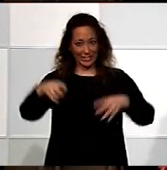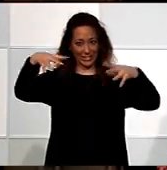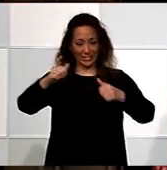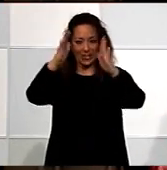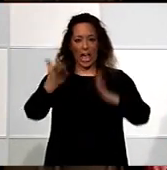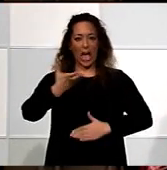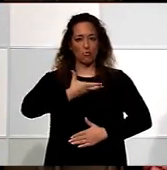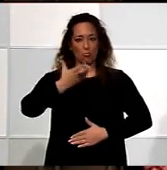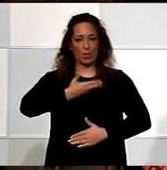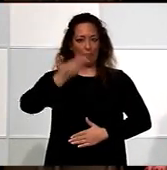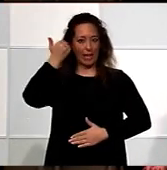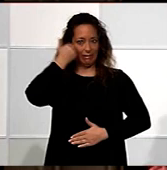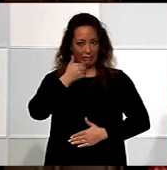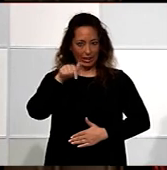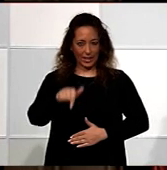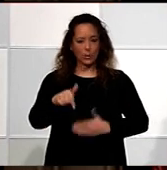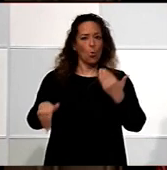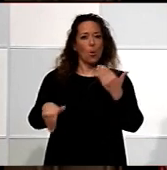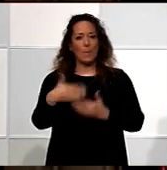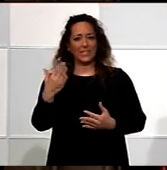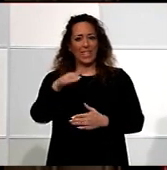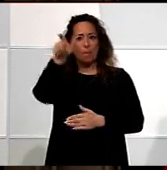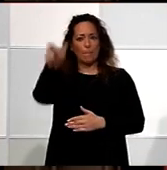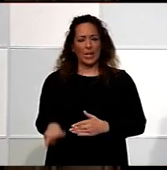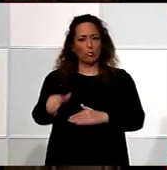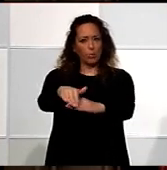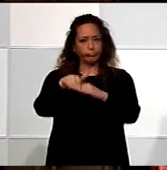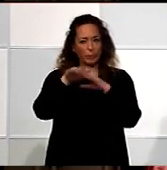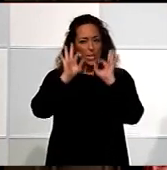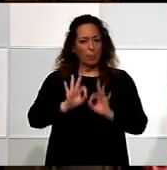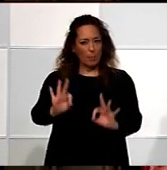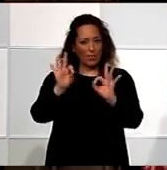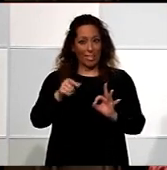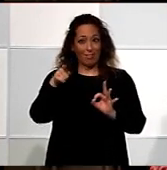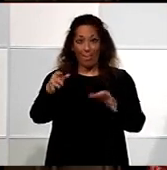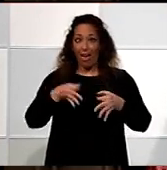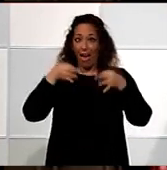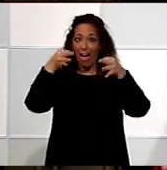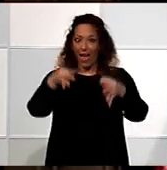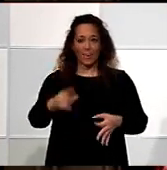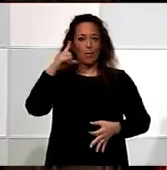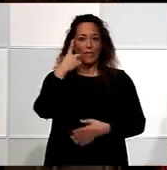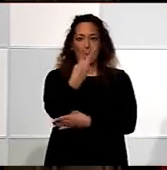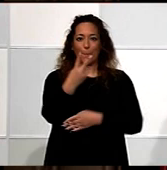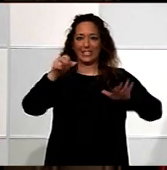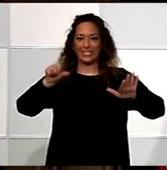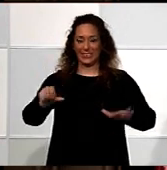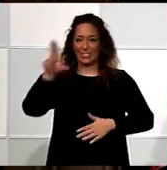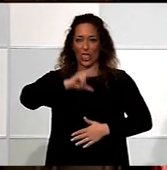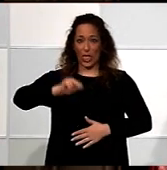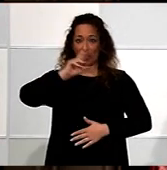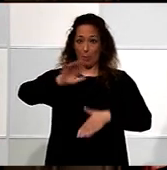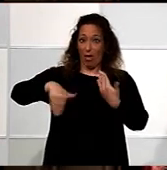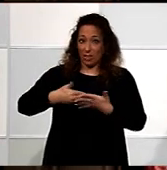la ciutat. Comencem amb un convidat molt especial. Ell va arribar a la ciutat el passat 26 de desembre i des d'aleshores ha recollit